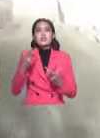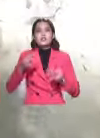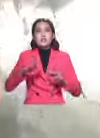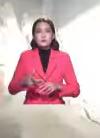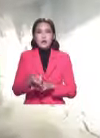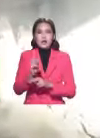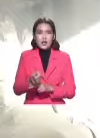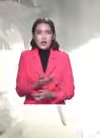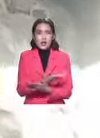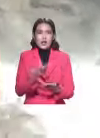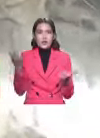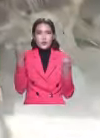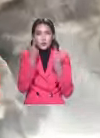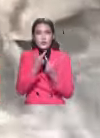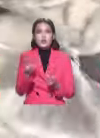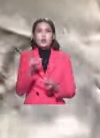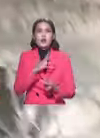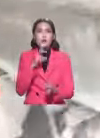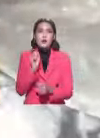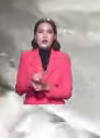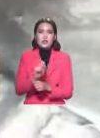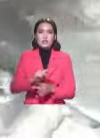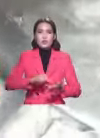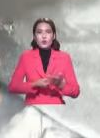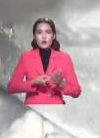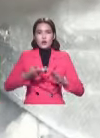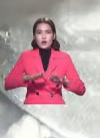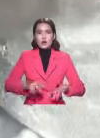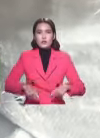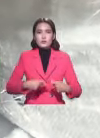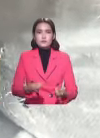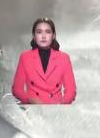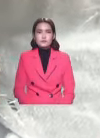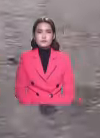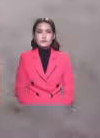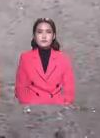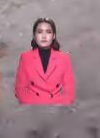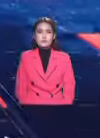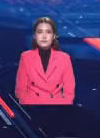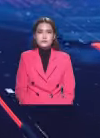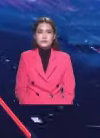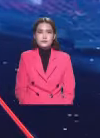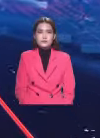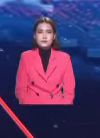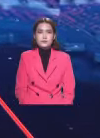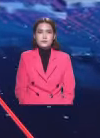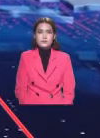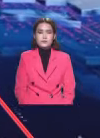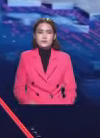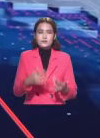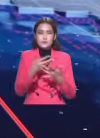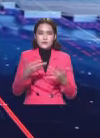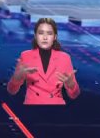речных обитателей. Выясняет также, кто был заказчиками и где пункт назначения браконьерского улова. Проводится